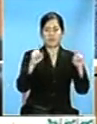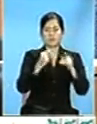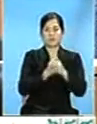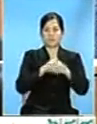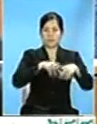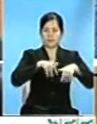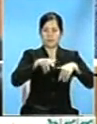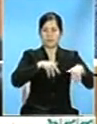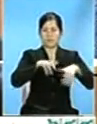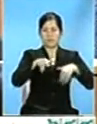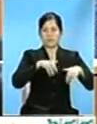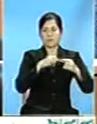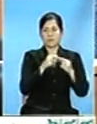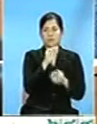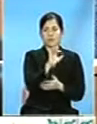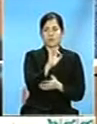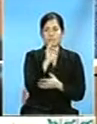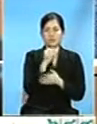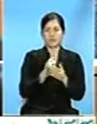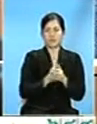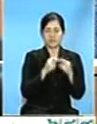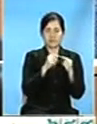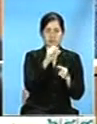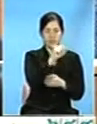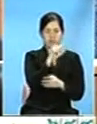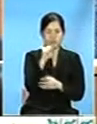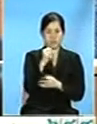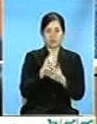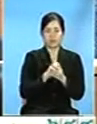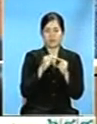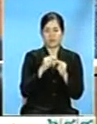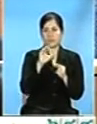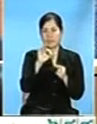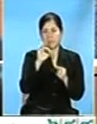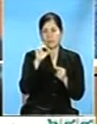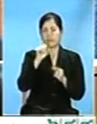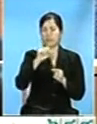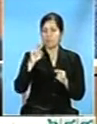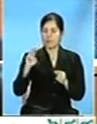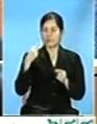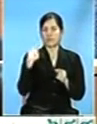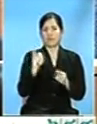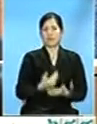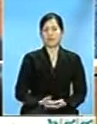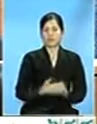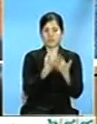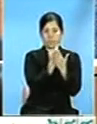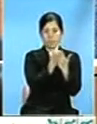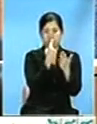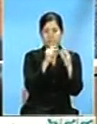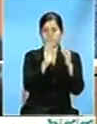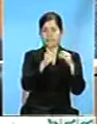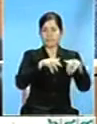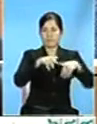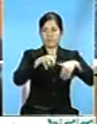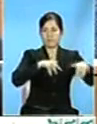ชนเลือกสมาชิกสภาผู้แทนราษฎรเข้ามาเลือกส.ส.เข้ามาอย่างแรกคือมาเป็นตัวแทนของพี่น้องประชา